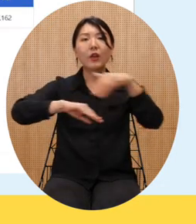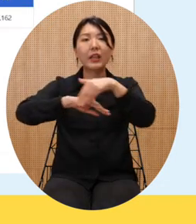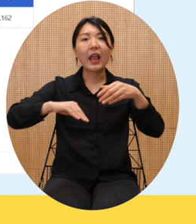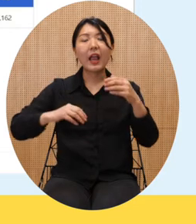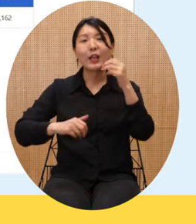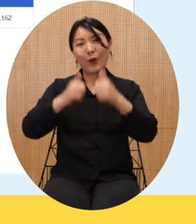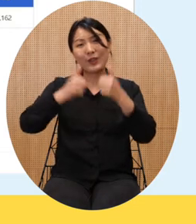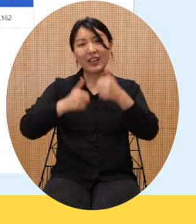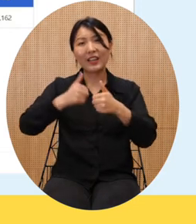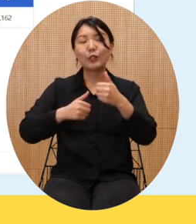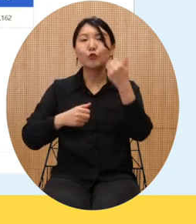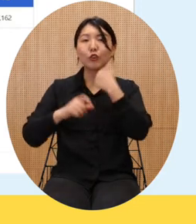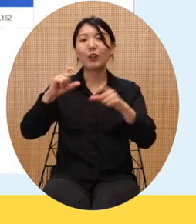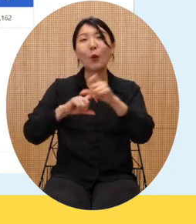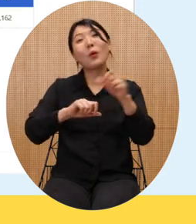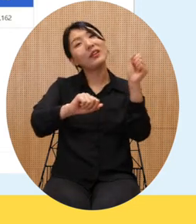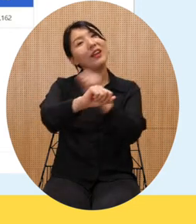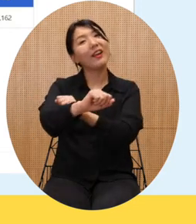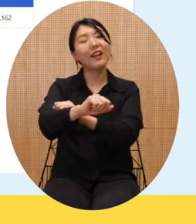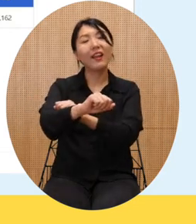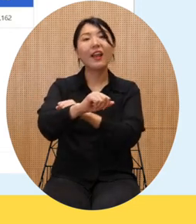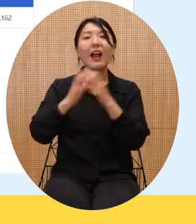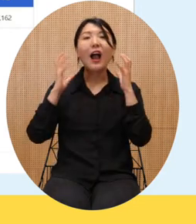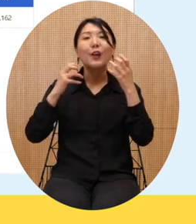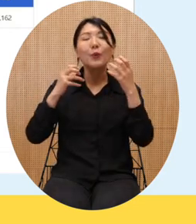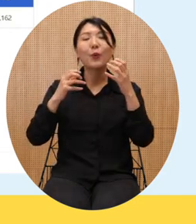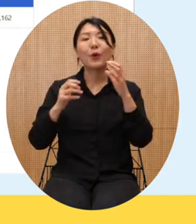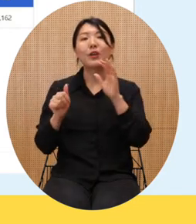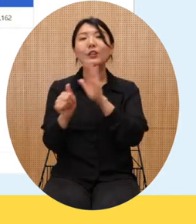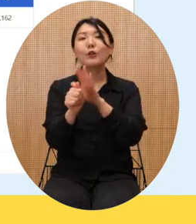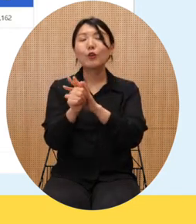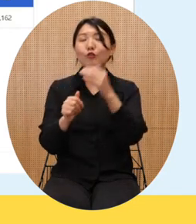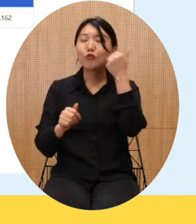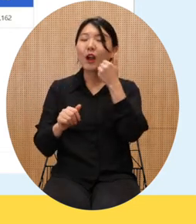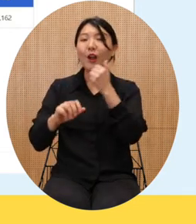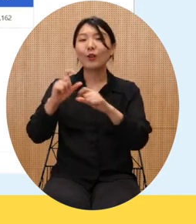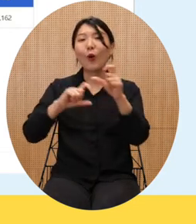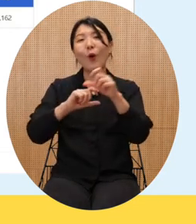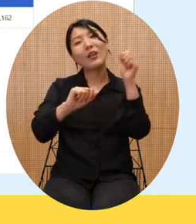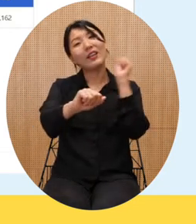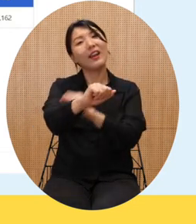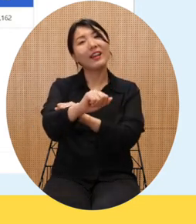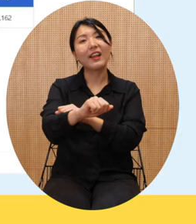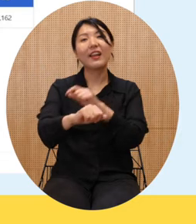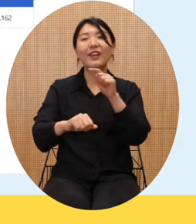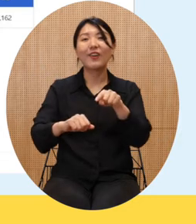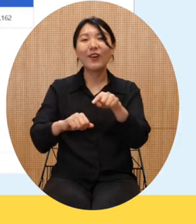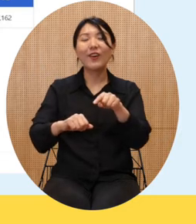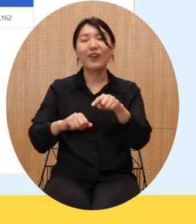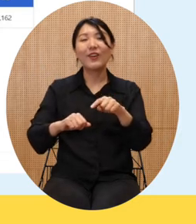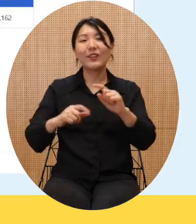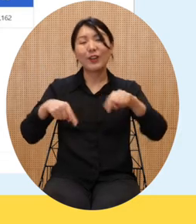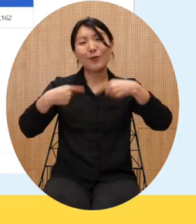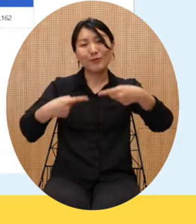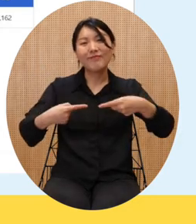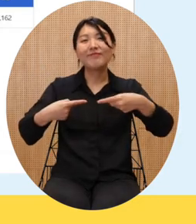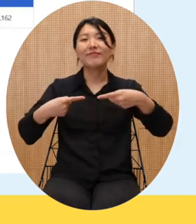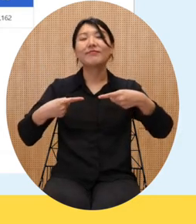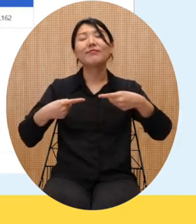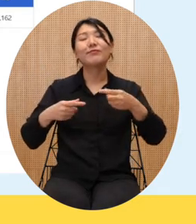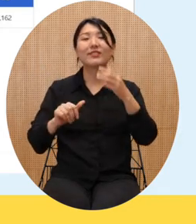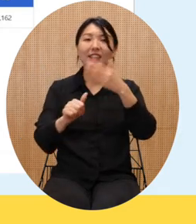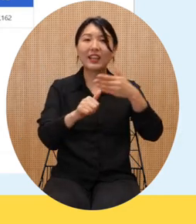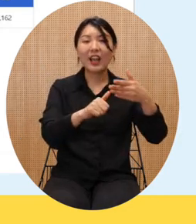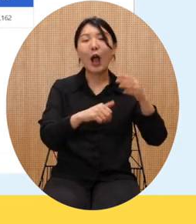좋은 의미에서의 정책 경쟁, 누가 더 잘하나, 아동 주거비 지원을 누가 더 잘하나의 경쟁을 사실 많은 지자체들이